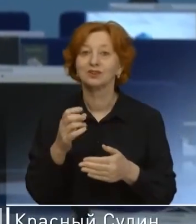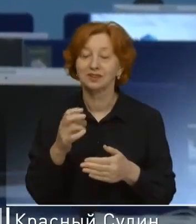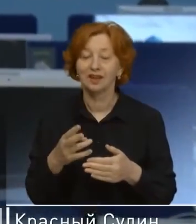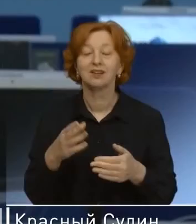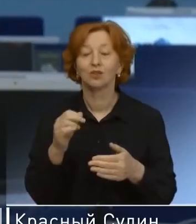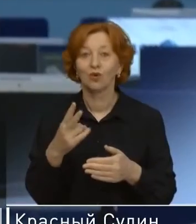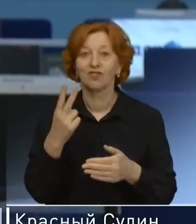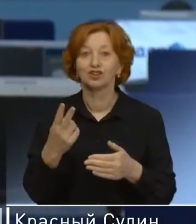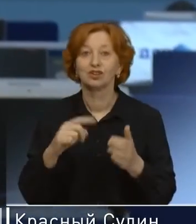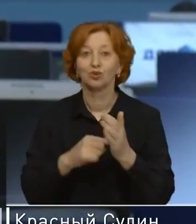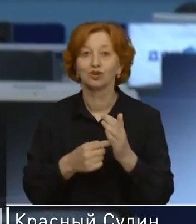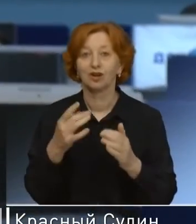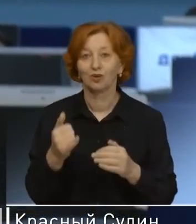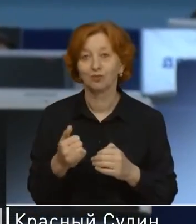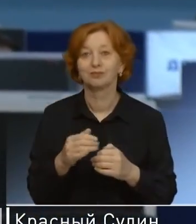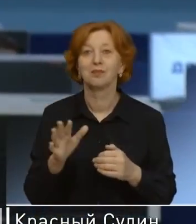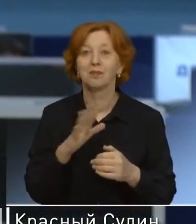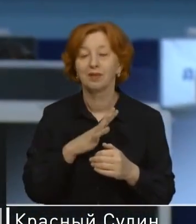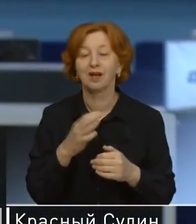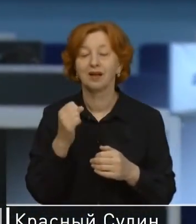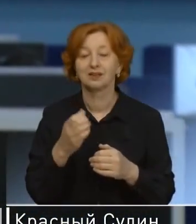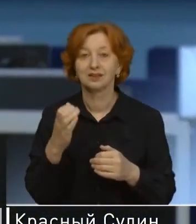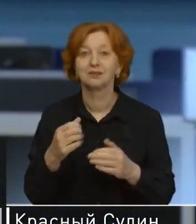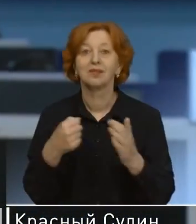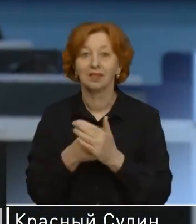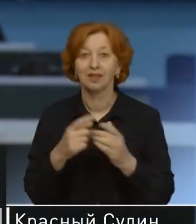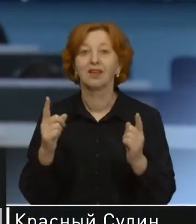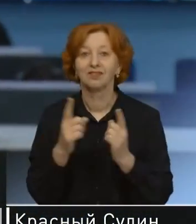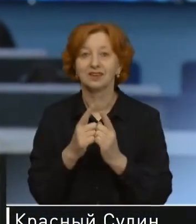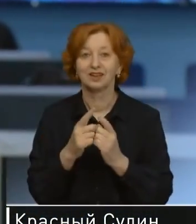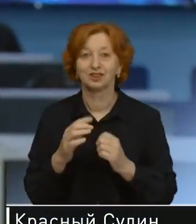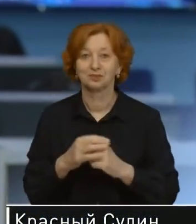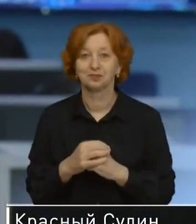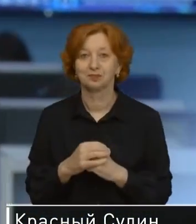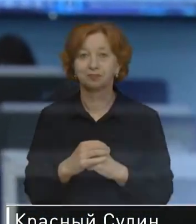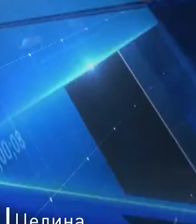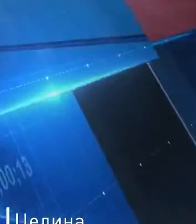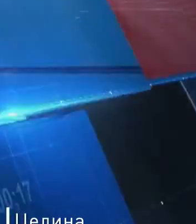сетях и на сайте don24.ru. В студии была Ася Скрынникова. До встречи.